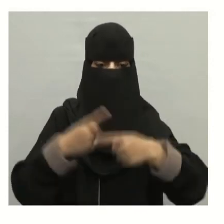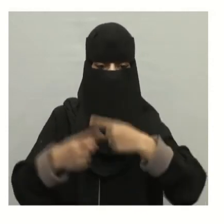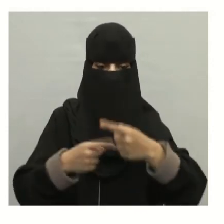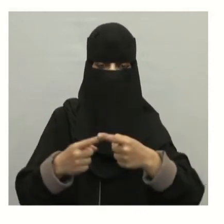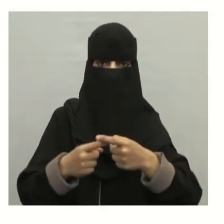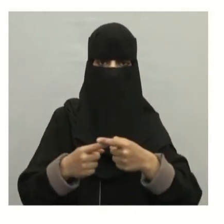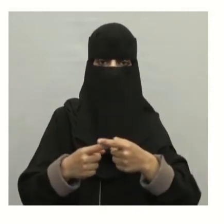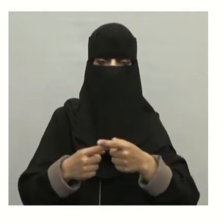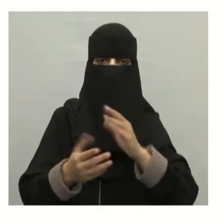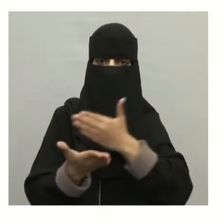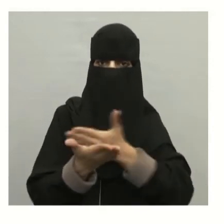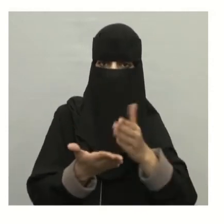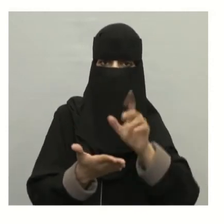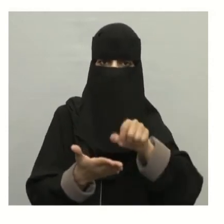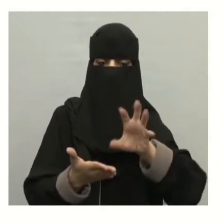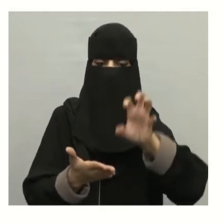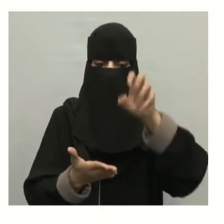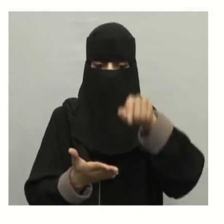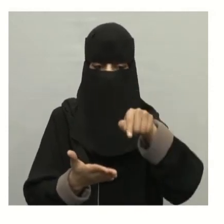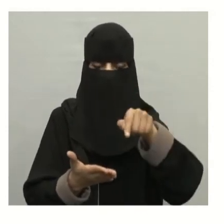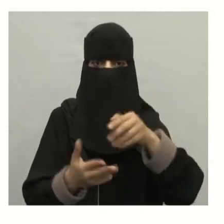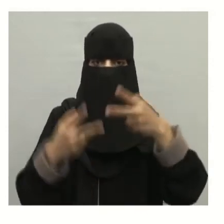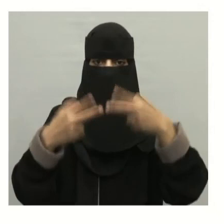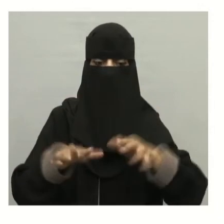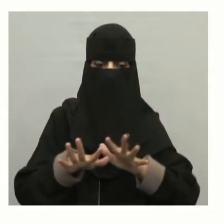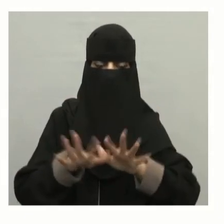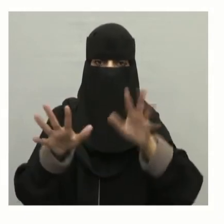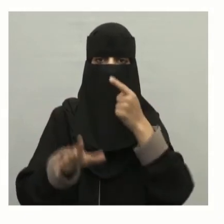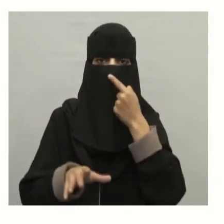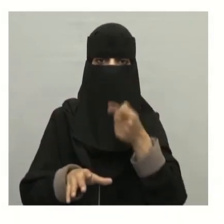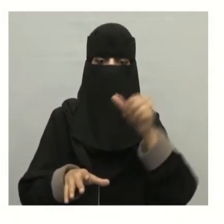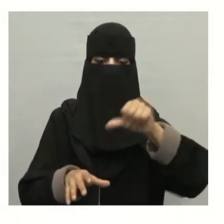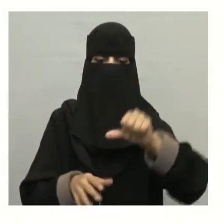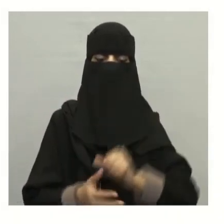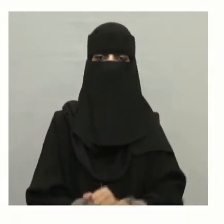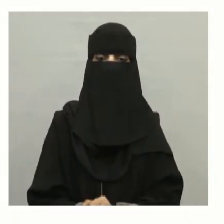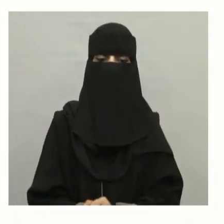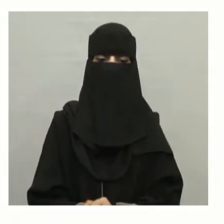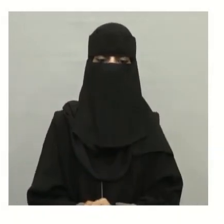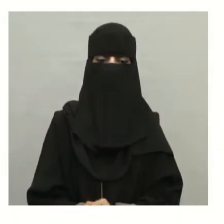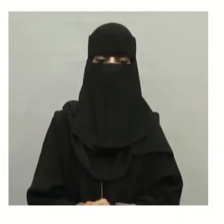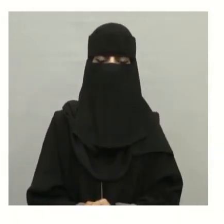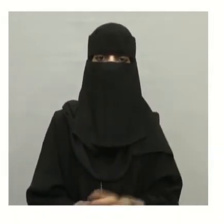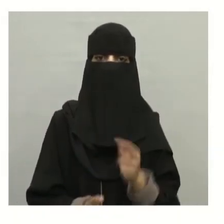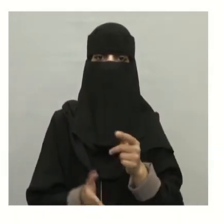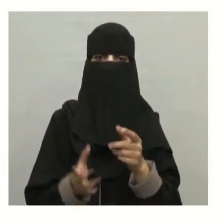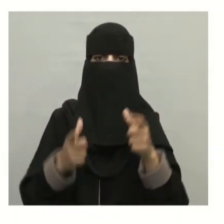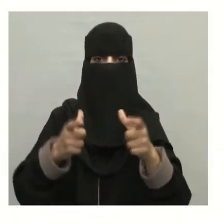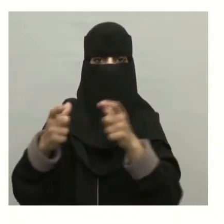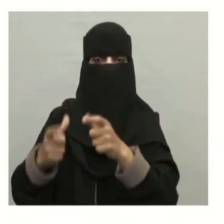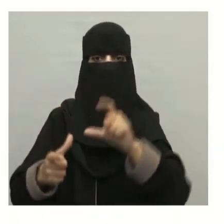بشكل مستمر للقضاء على الجراثيم ومنع تصاعد الروائح الكريهة. لدينا